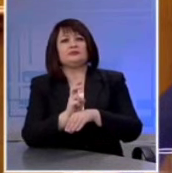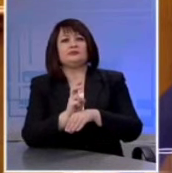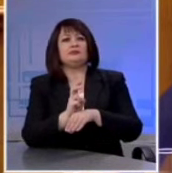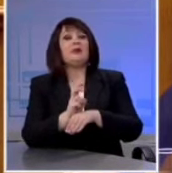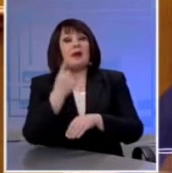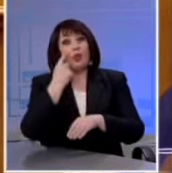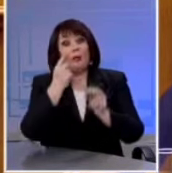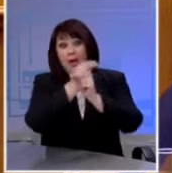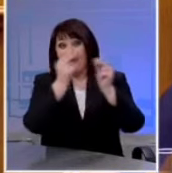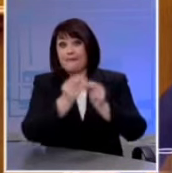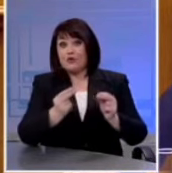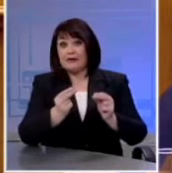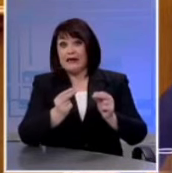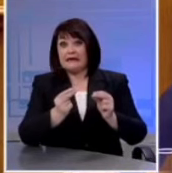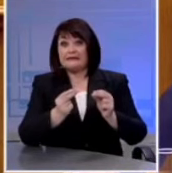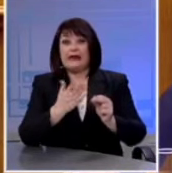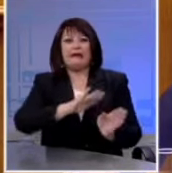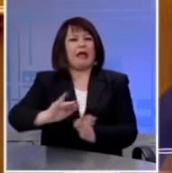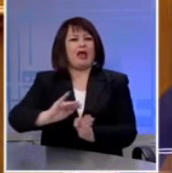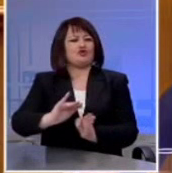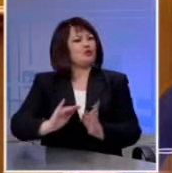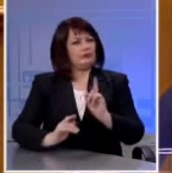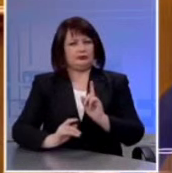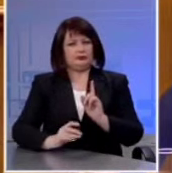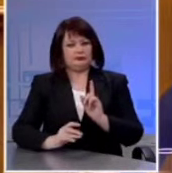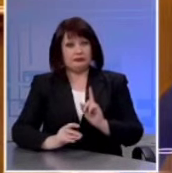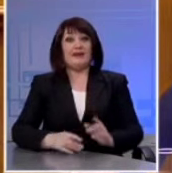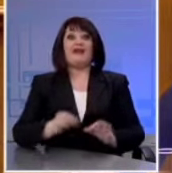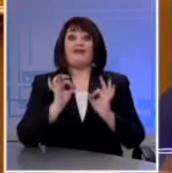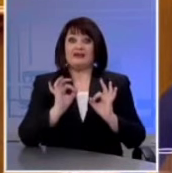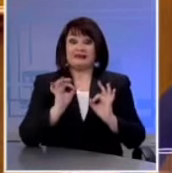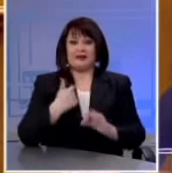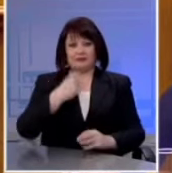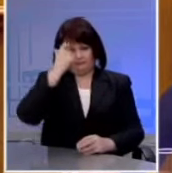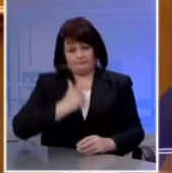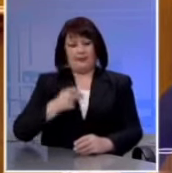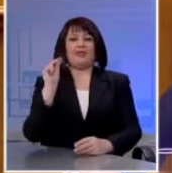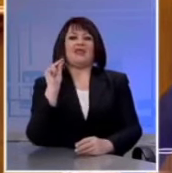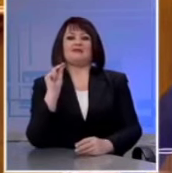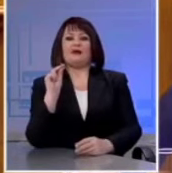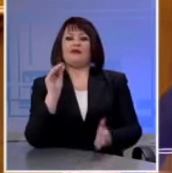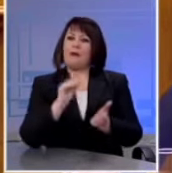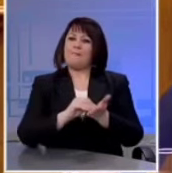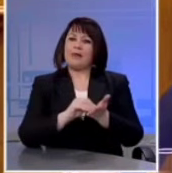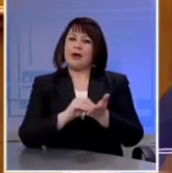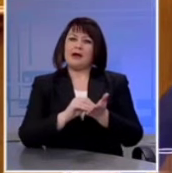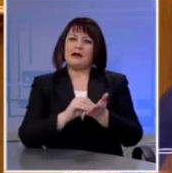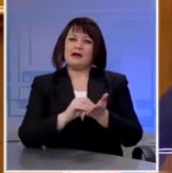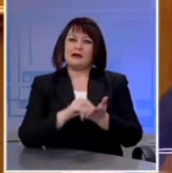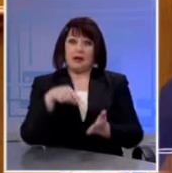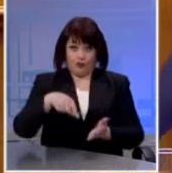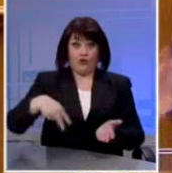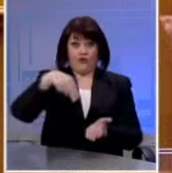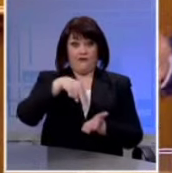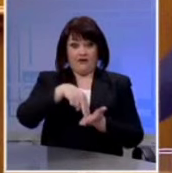ευεργέτημα. Και φυσικά δεσμεύομαι για άλλη μια φορά από αυτό εδώ το